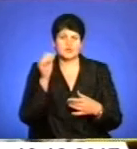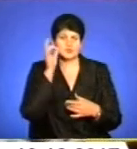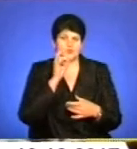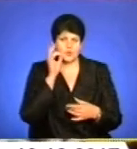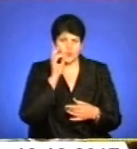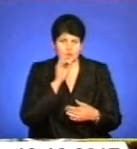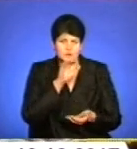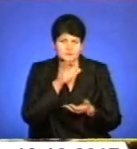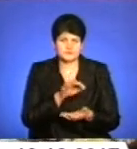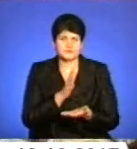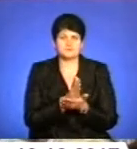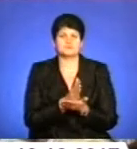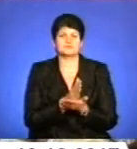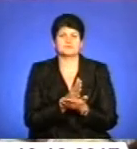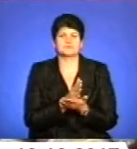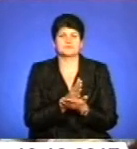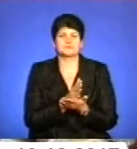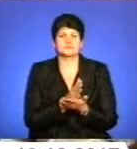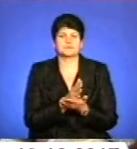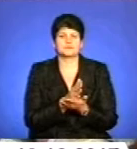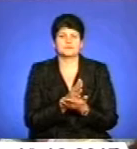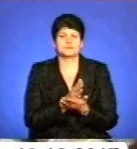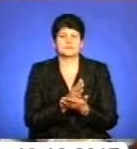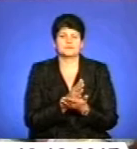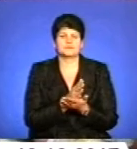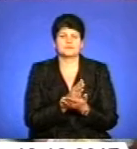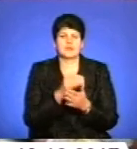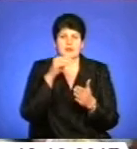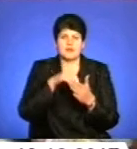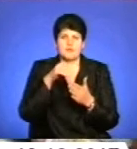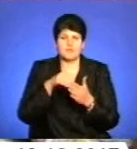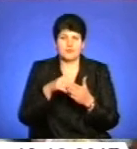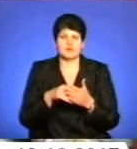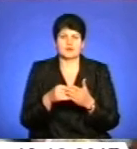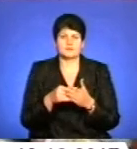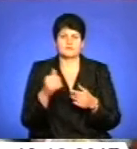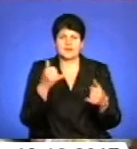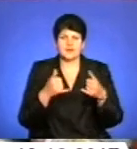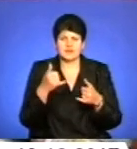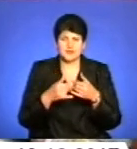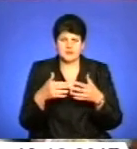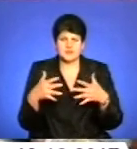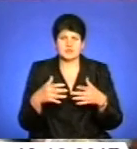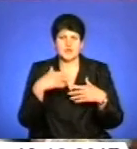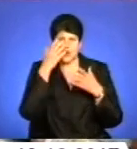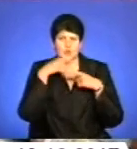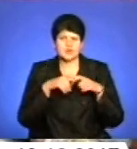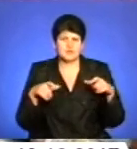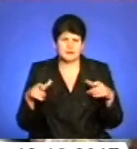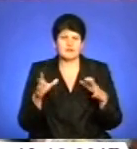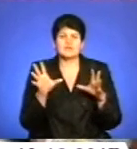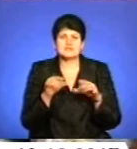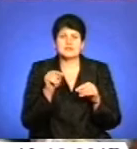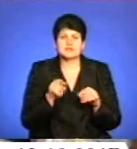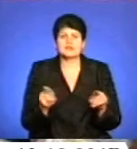солодкі подарунки, і набори необхідної побутової хімії, і рушники. Одним словом, все те,